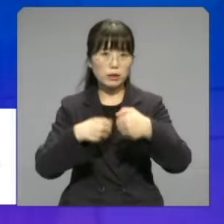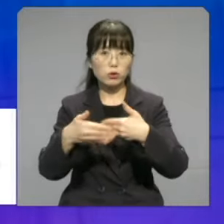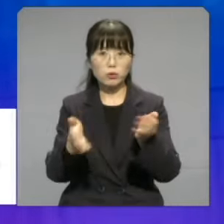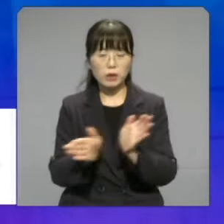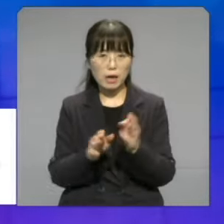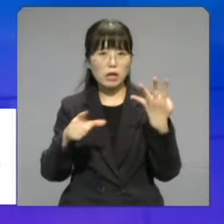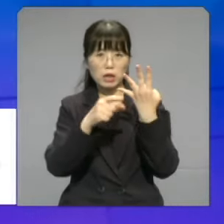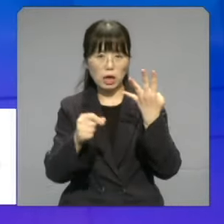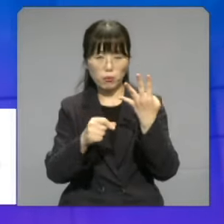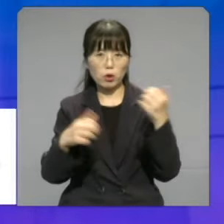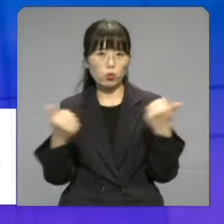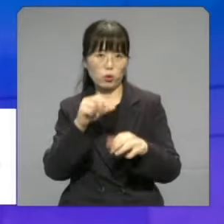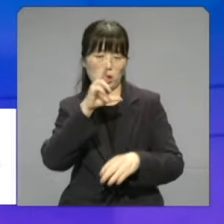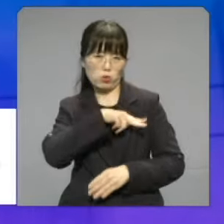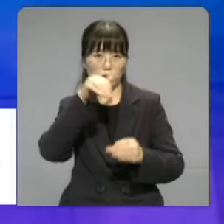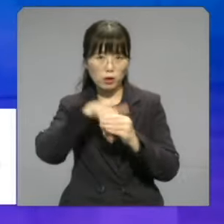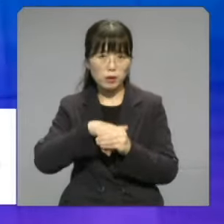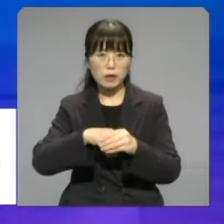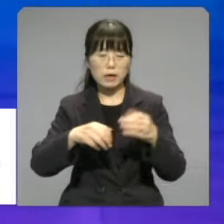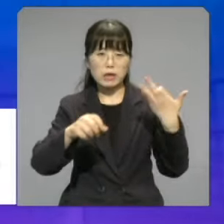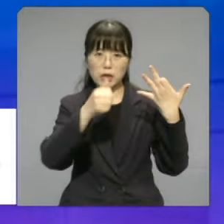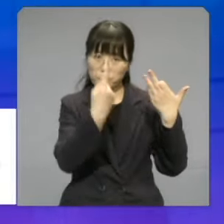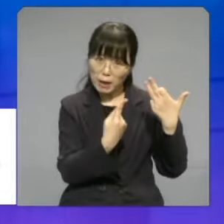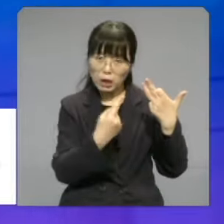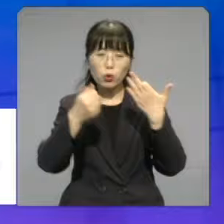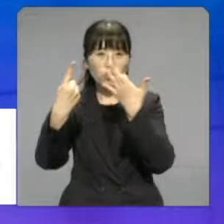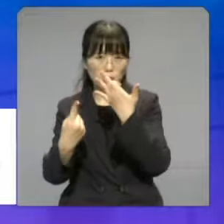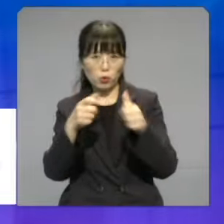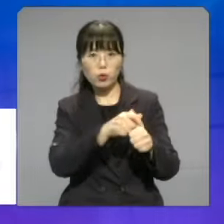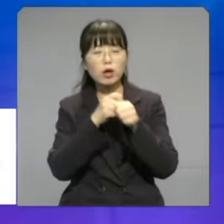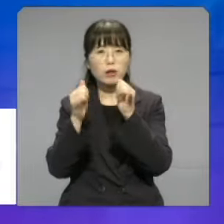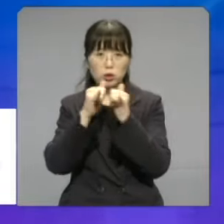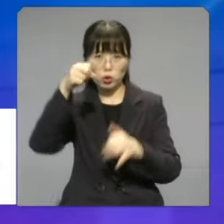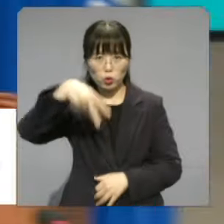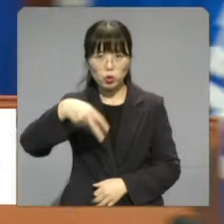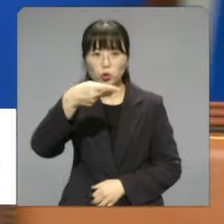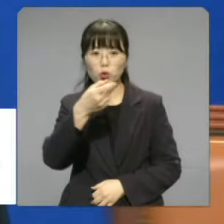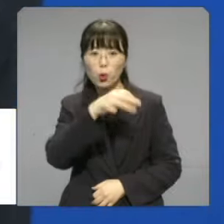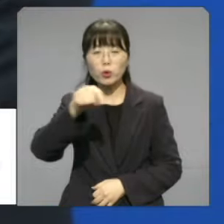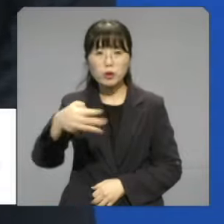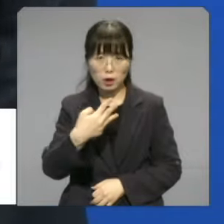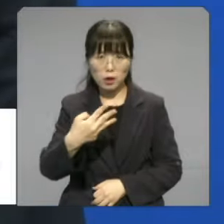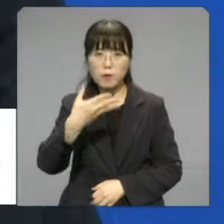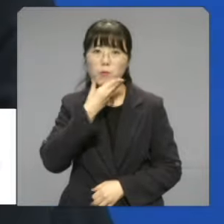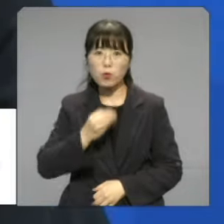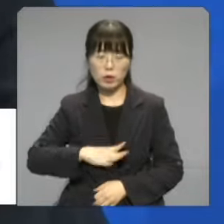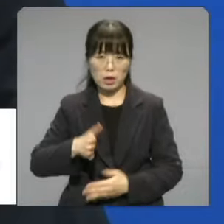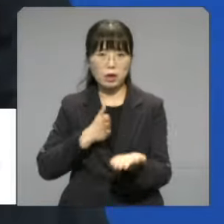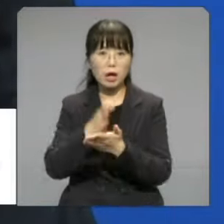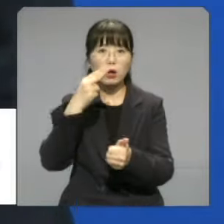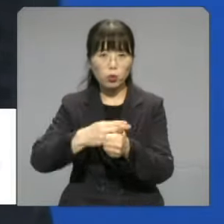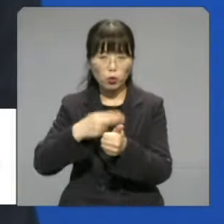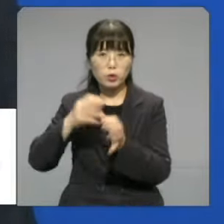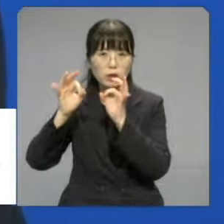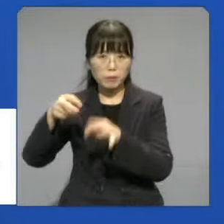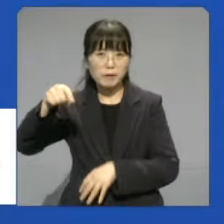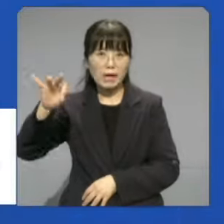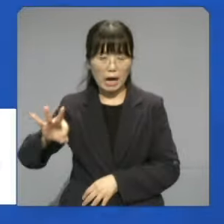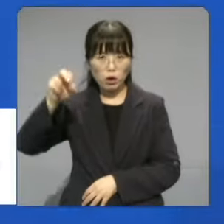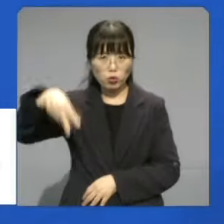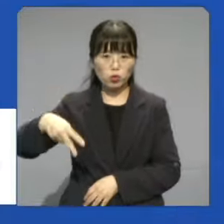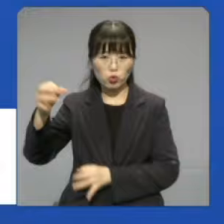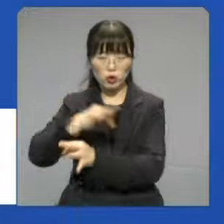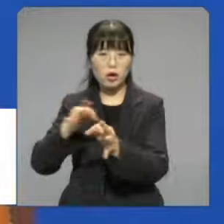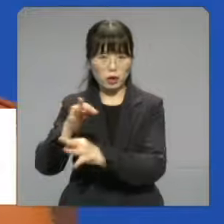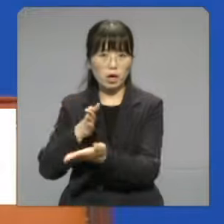더불어민주당이 4월 총선을 앞두고 18호, 19호 영입 인재로 유동철 동의대 사회복지학과 교수와 김상우 안동대